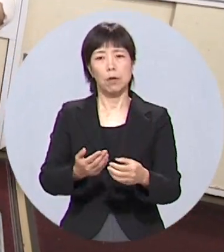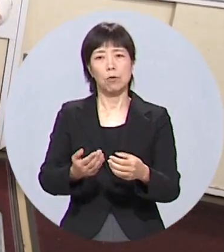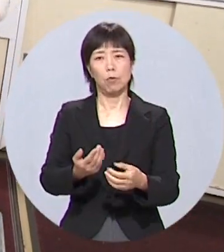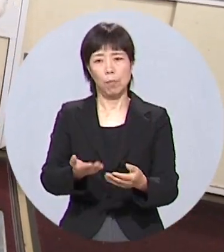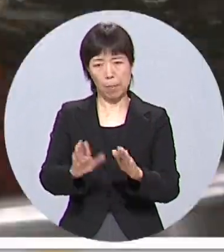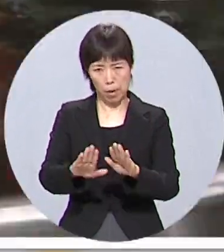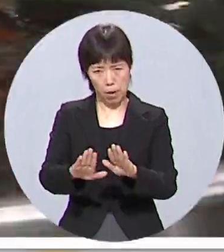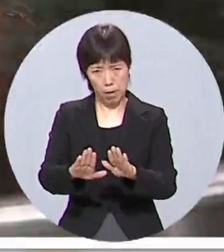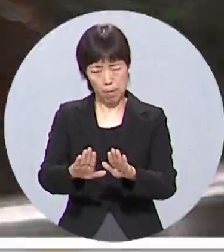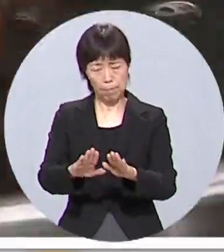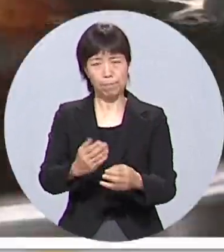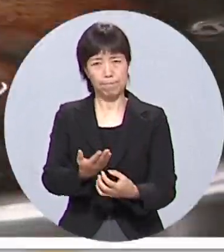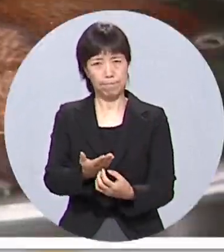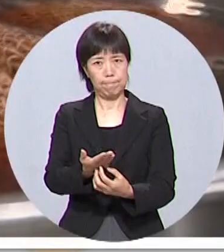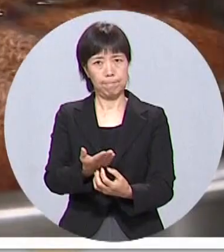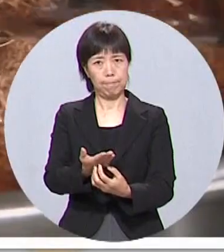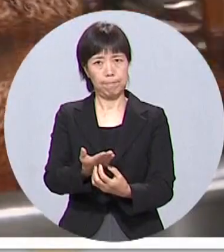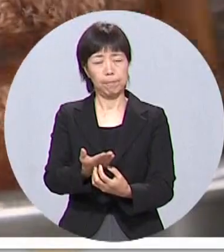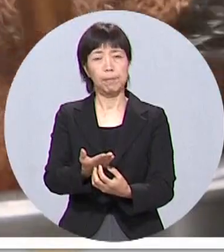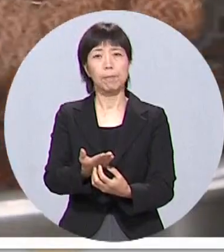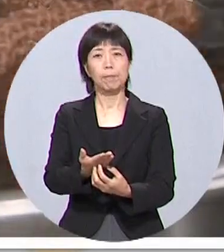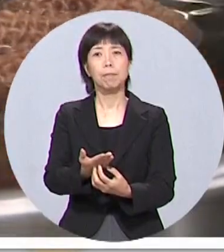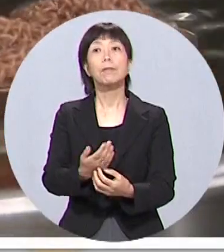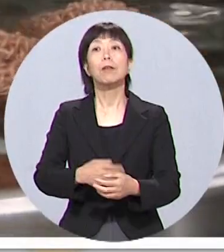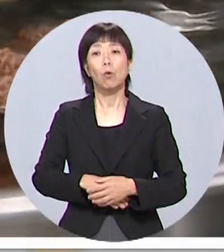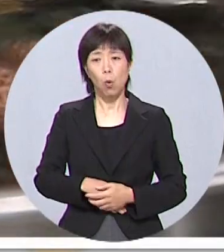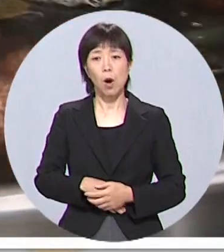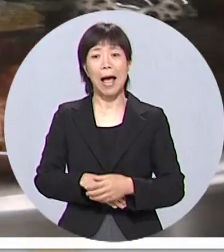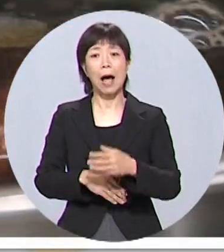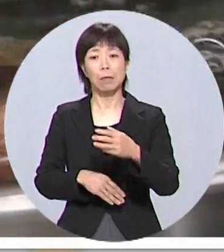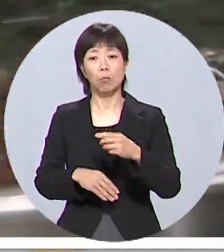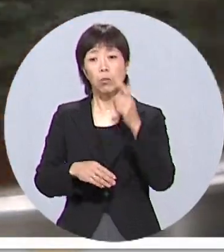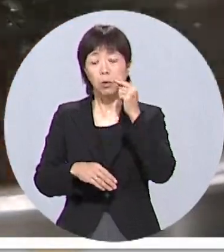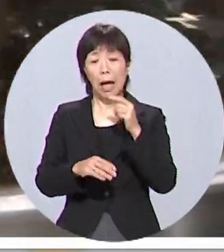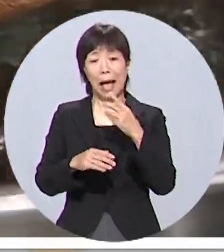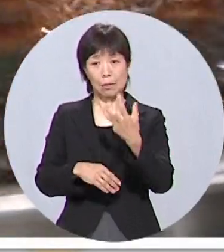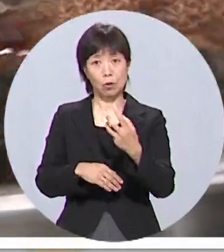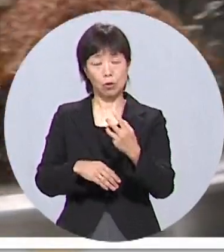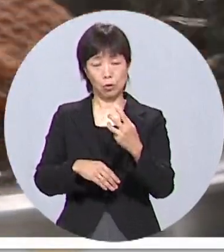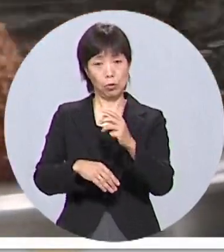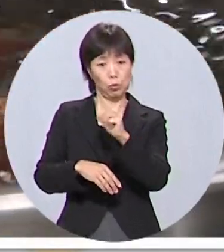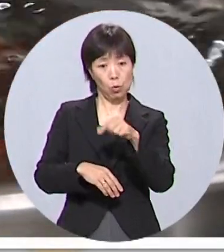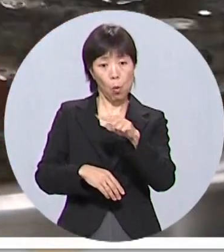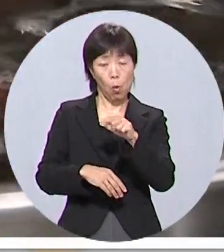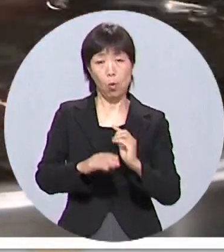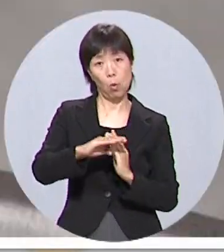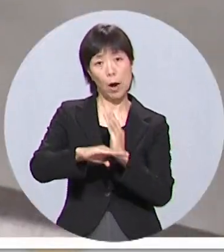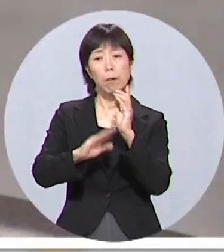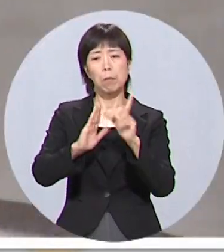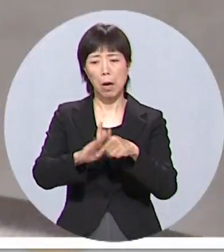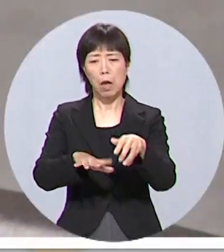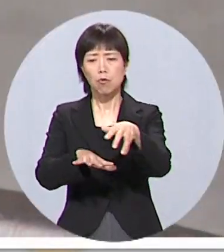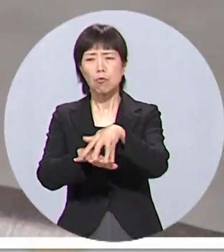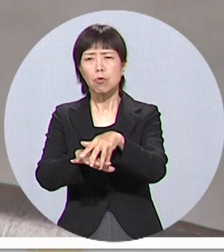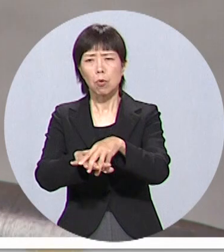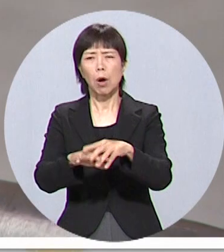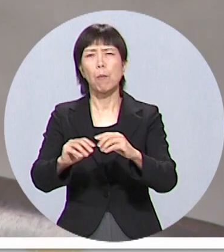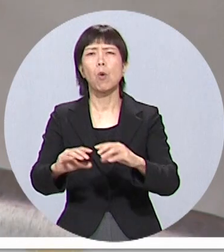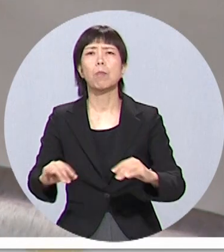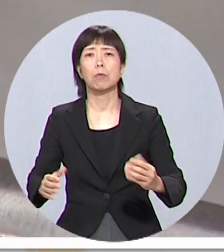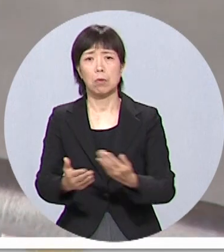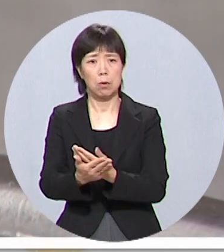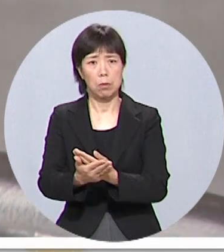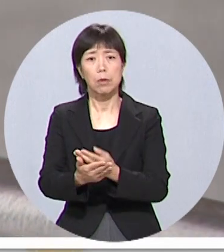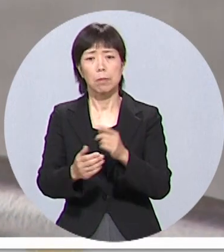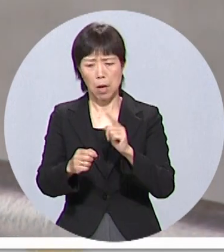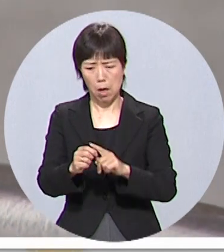。 染液の温度が80度を超えると布の繊維が壊れてしまうため、温度を確認し